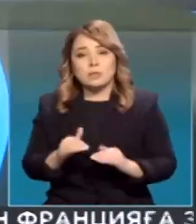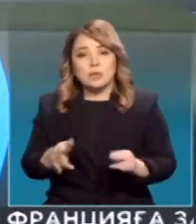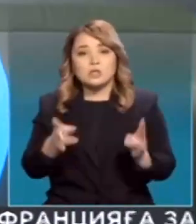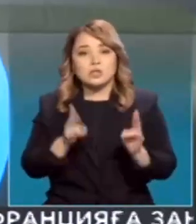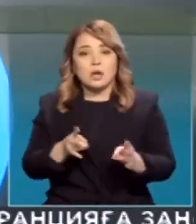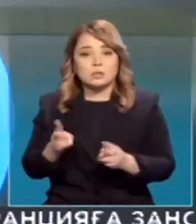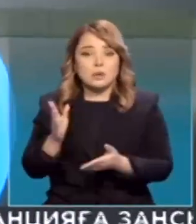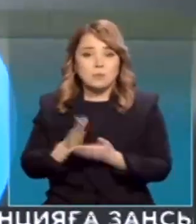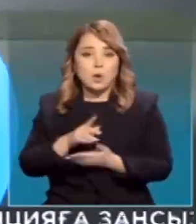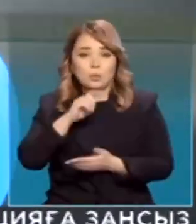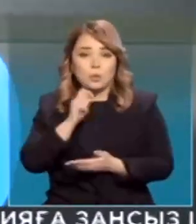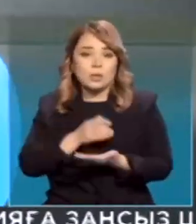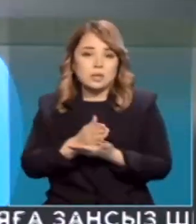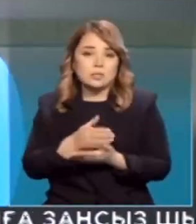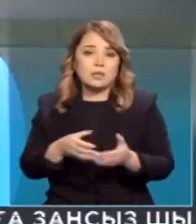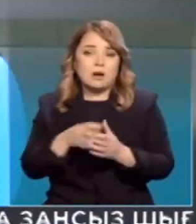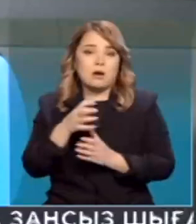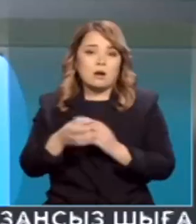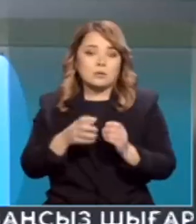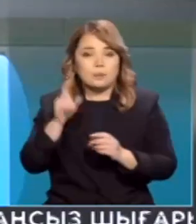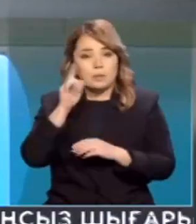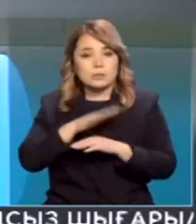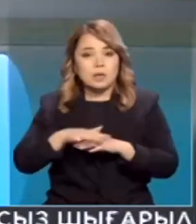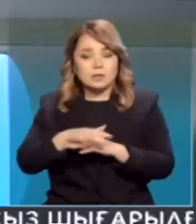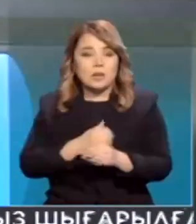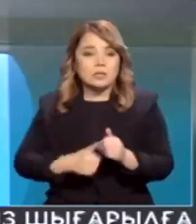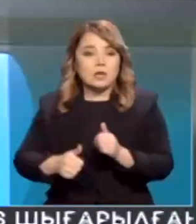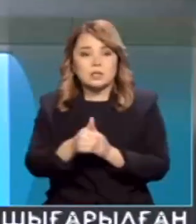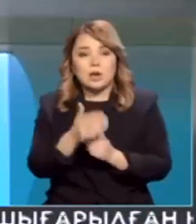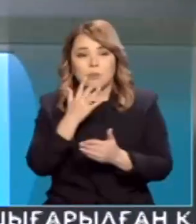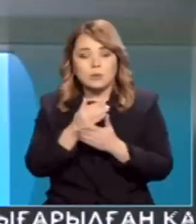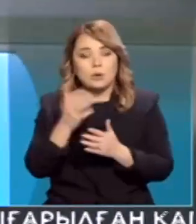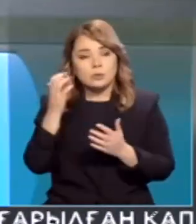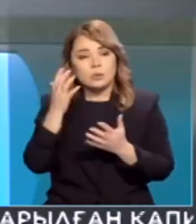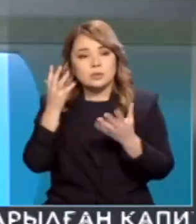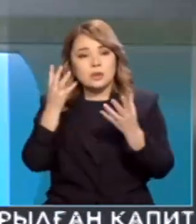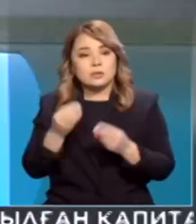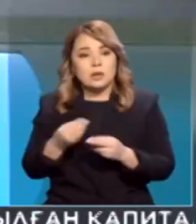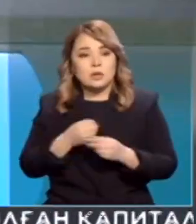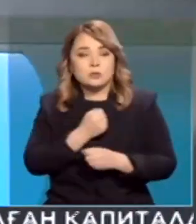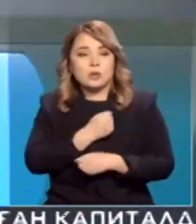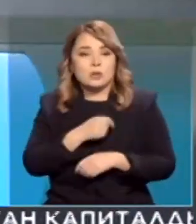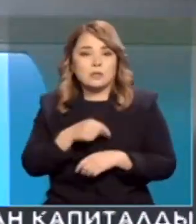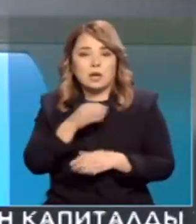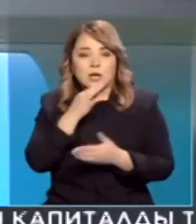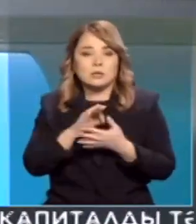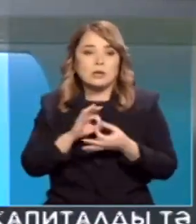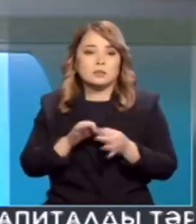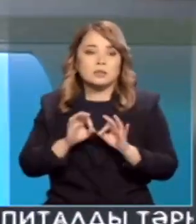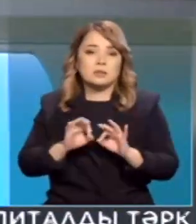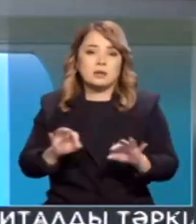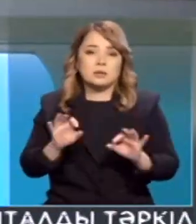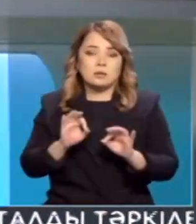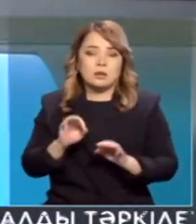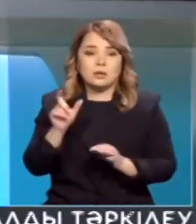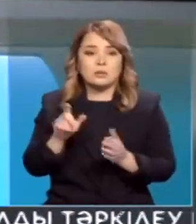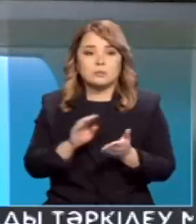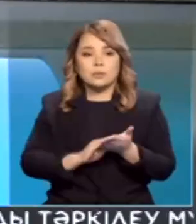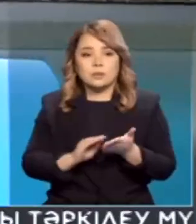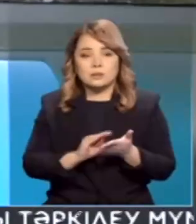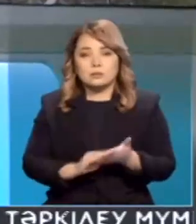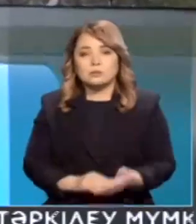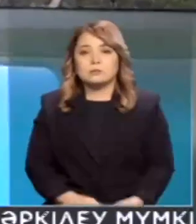бар. Украина саясаткерлері мен әлем елдерінің лидерлері қаралы оқиғаға байланысты қайғырып, көңіл айтып жатыр. Тақырыпты Арай Төлегенқызы